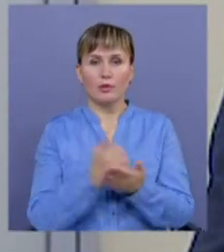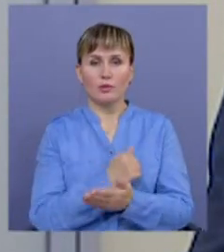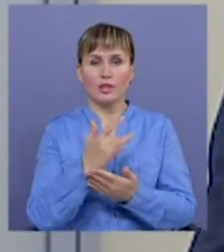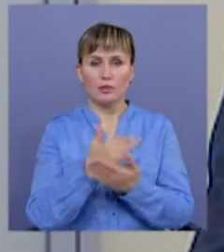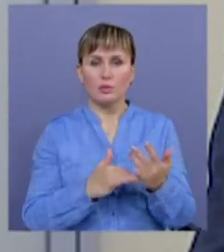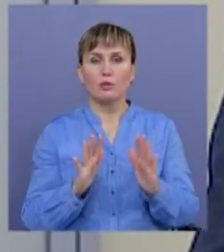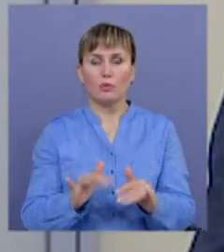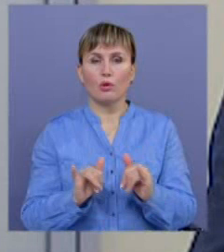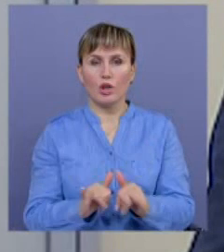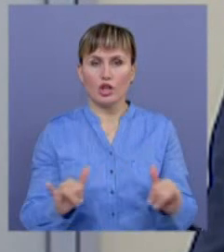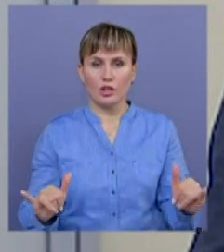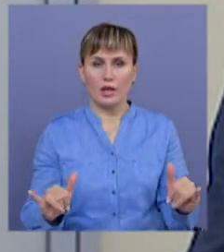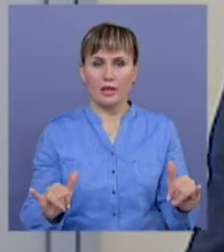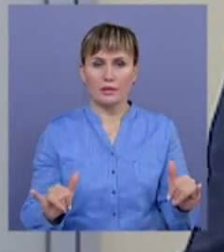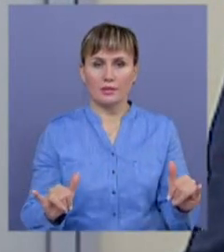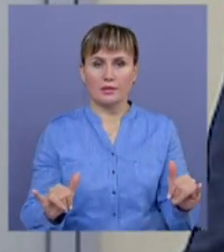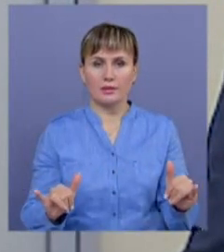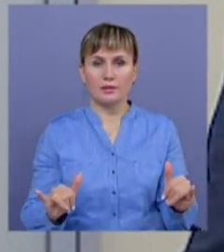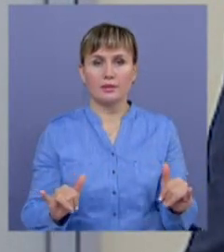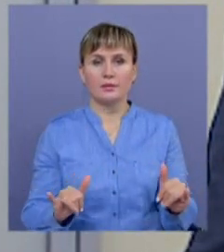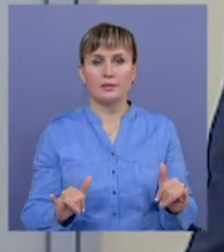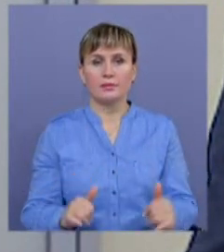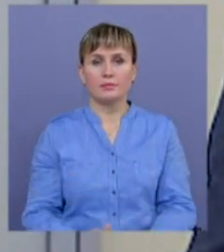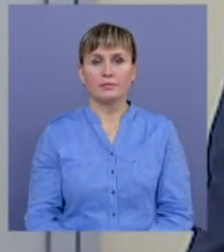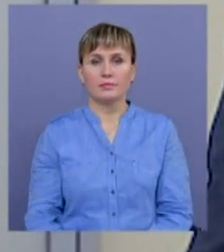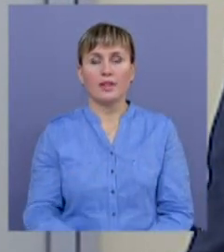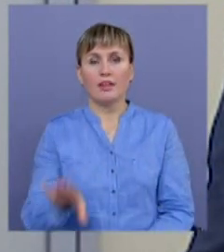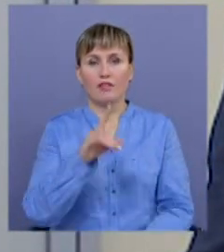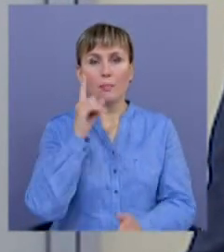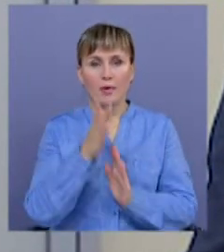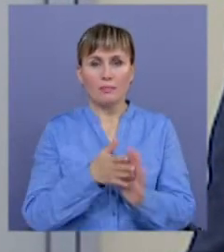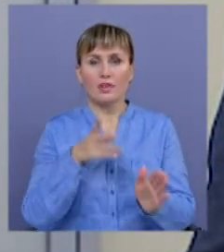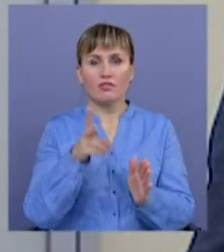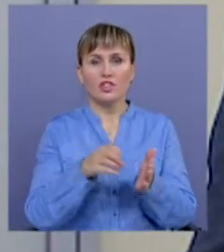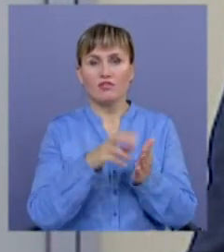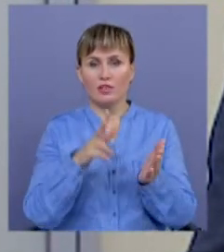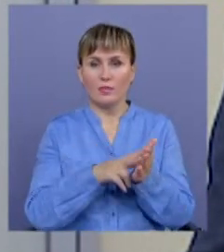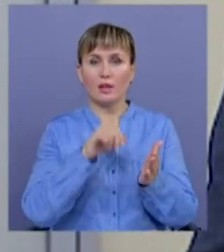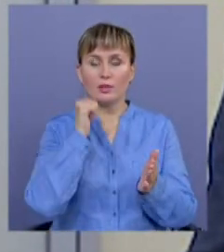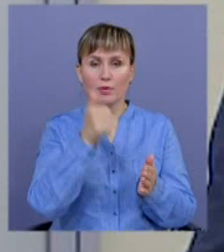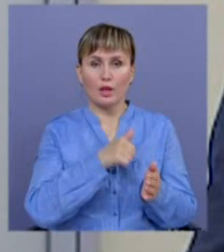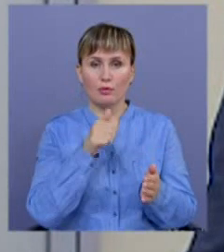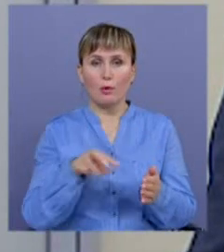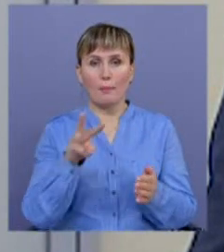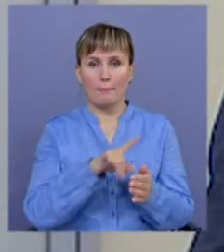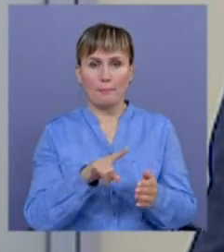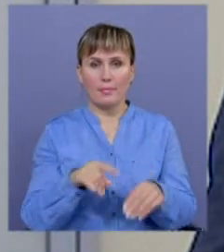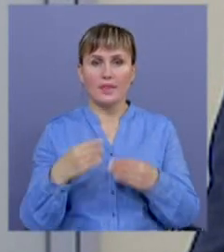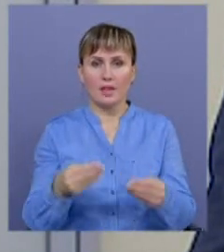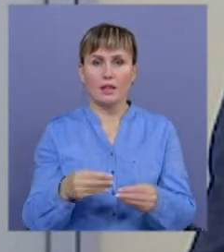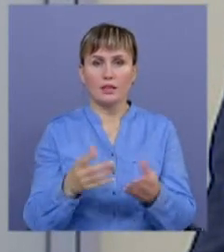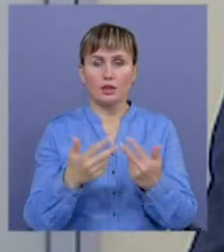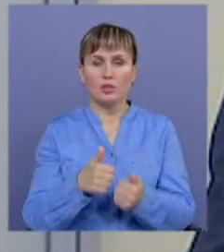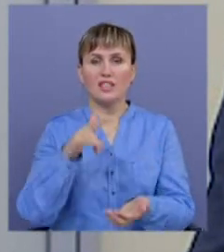только расширяется. То есть, как бы, вы понимаете, что в 2018 году мы дали хорошую, за счет